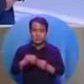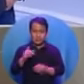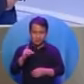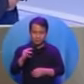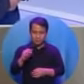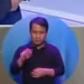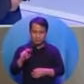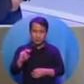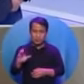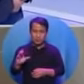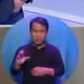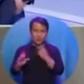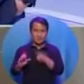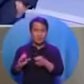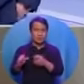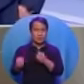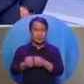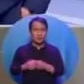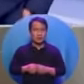Lingatong.